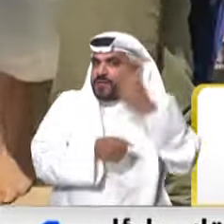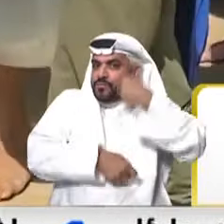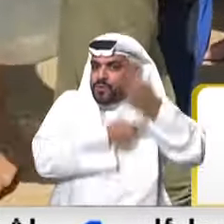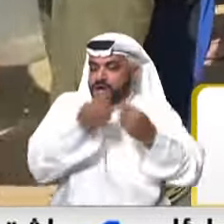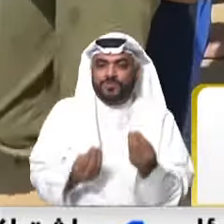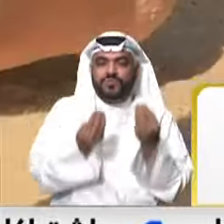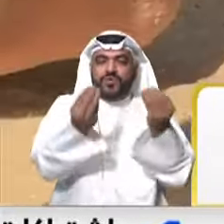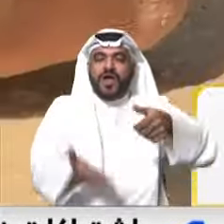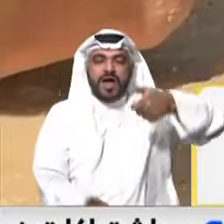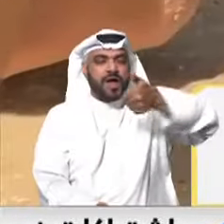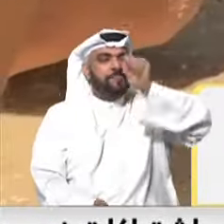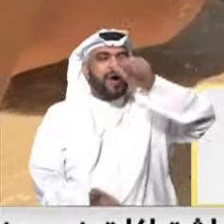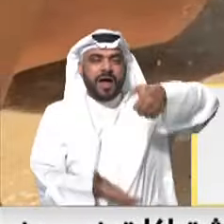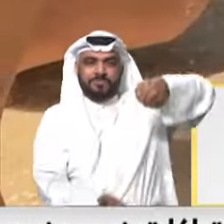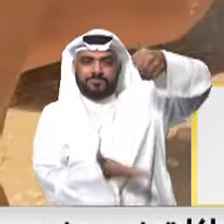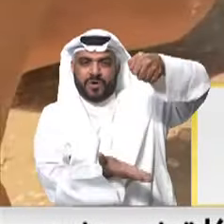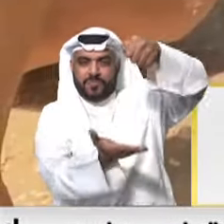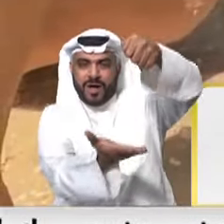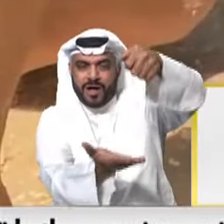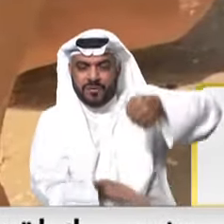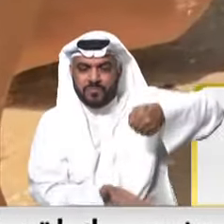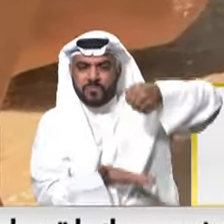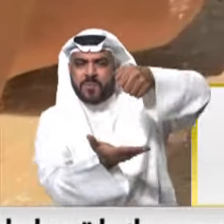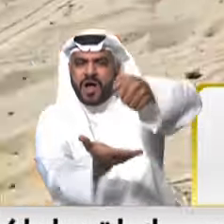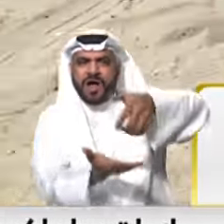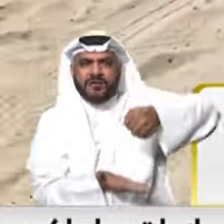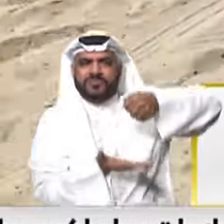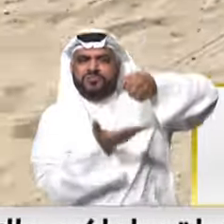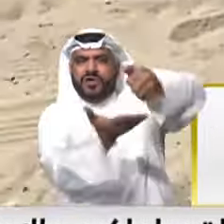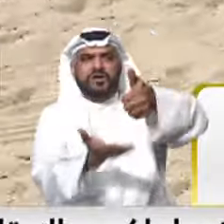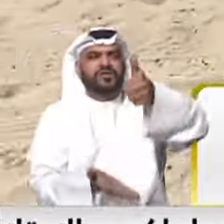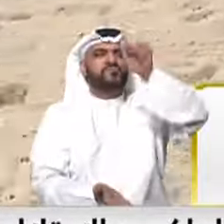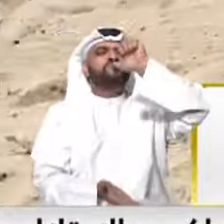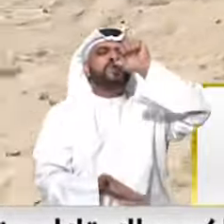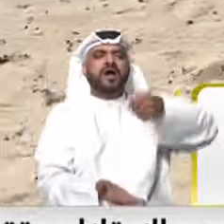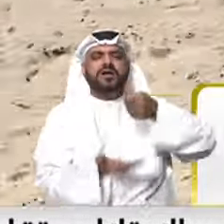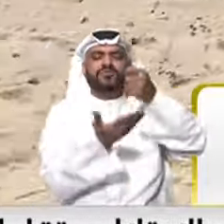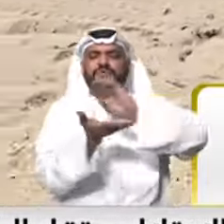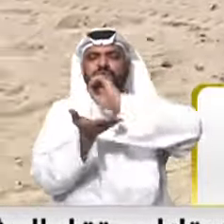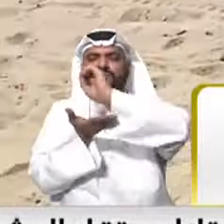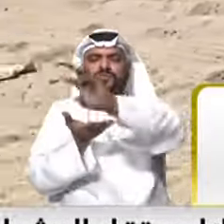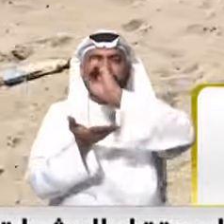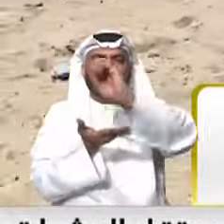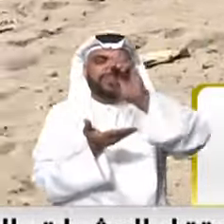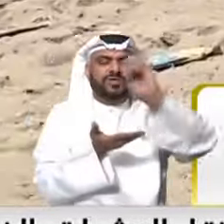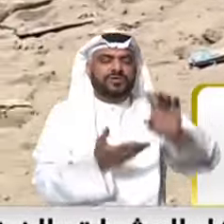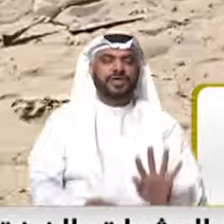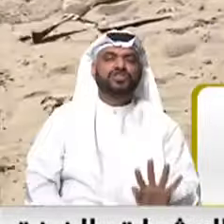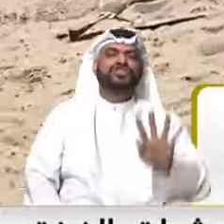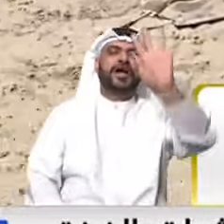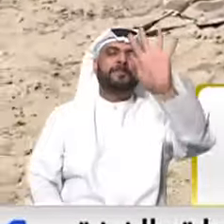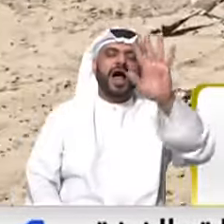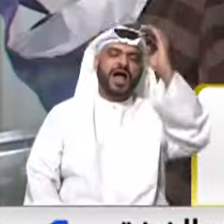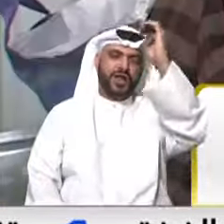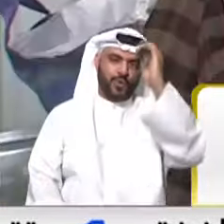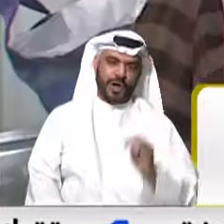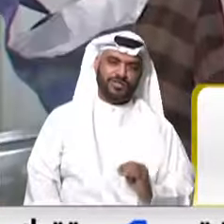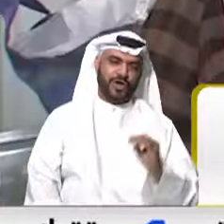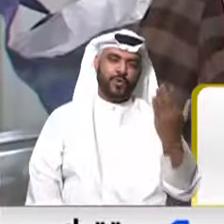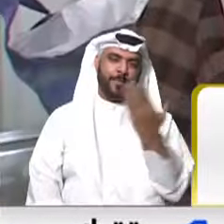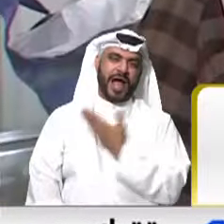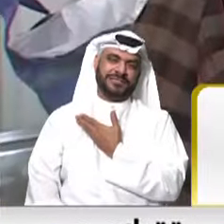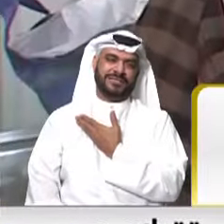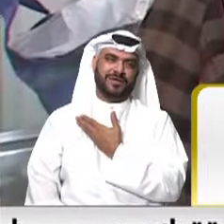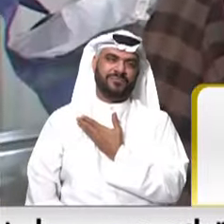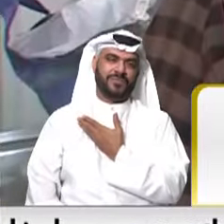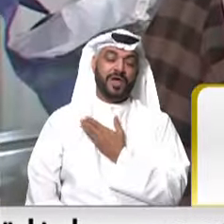مياه بمعدل 25 كوب يومياً تجوب مراكز الإيواء في شمال وجنوب قطاع غزة. نقدم